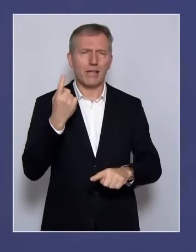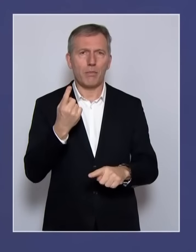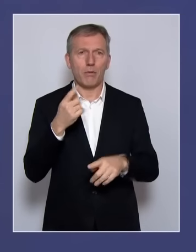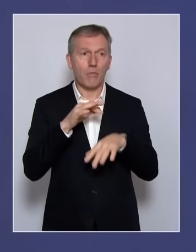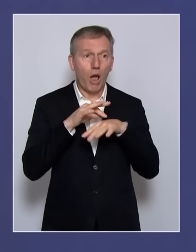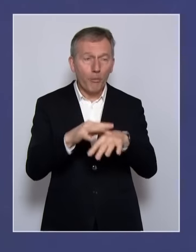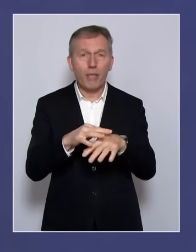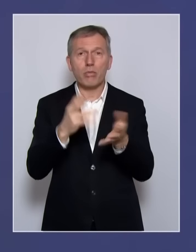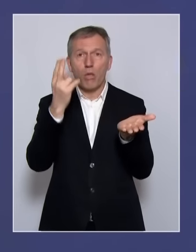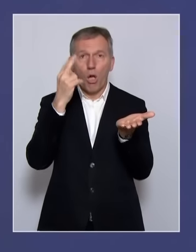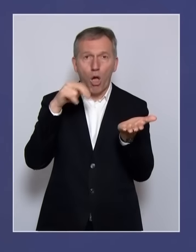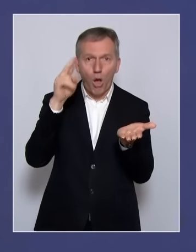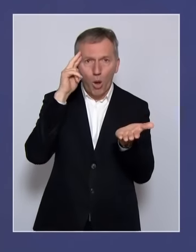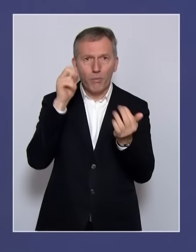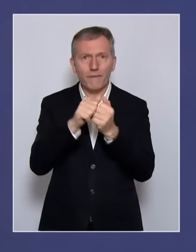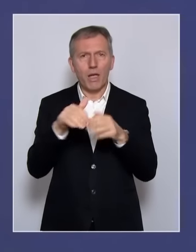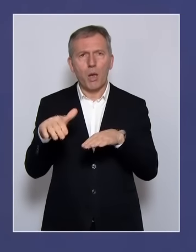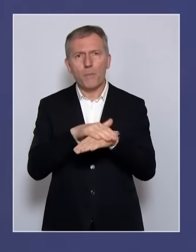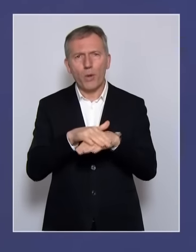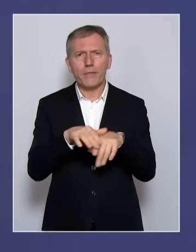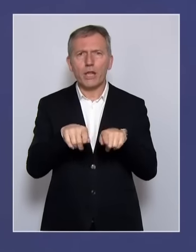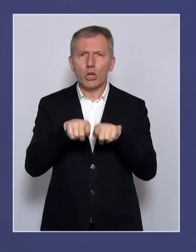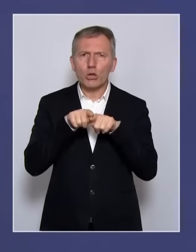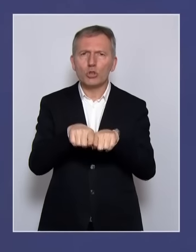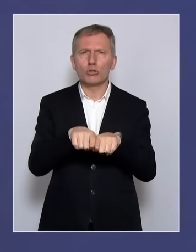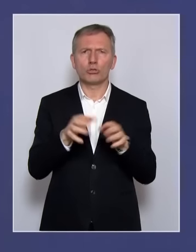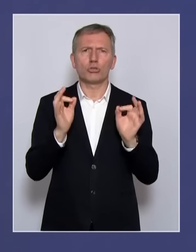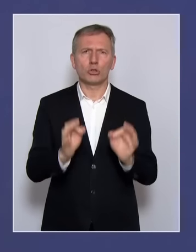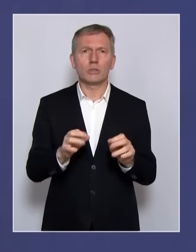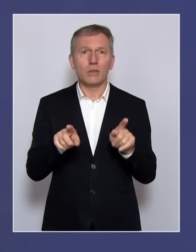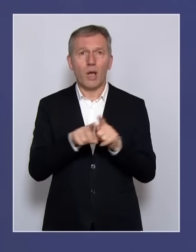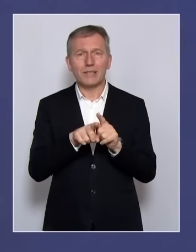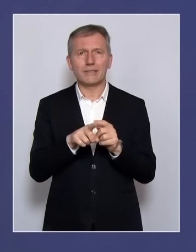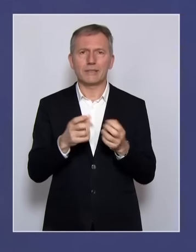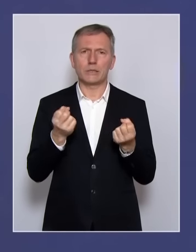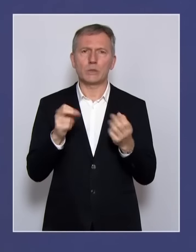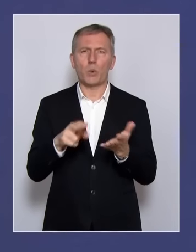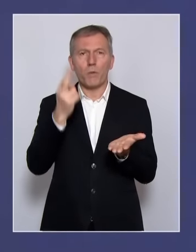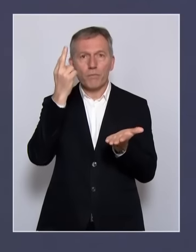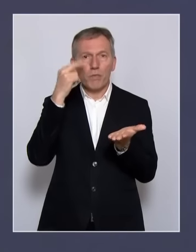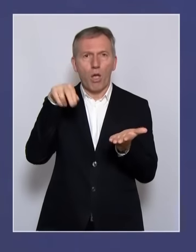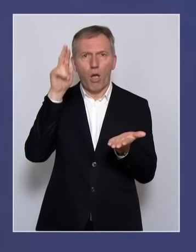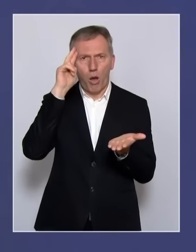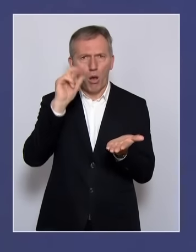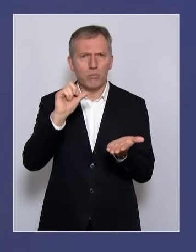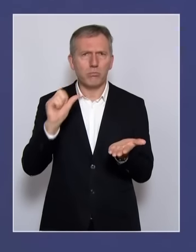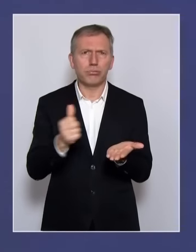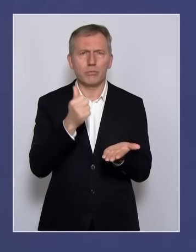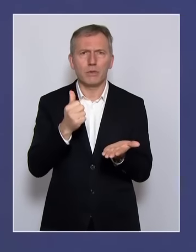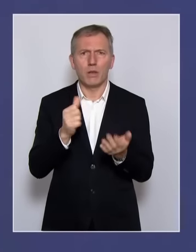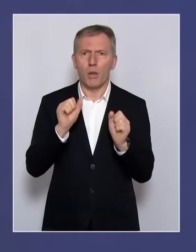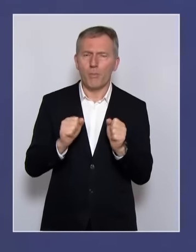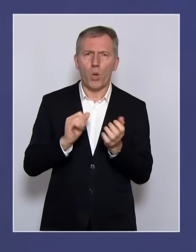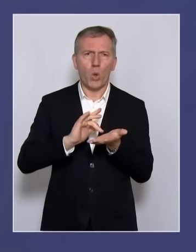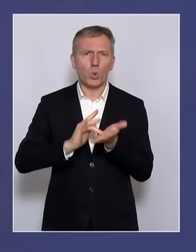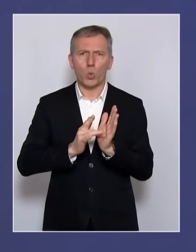européens avec cette politique de justice et d'une garantie d'une Europe justement là aussi permettant d